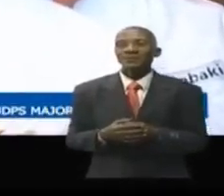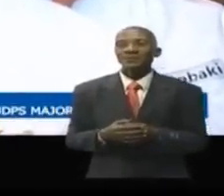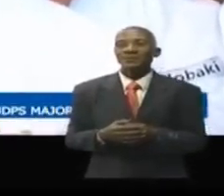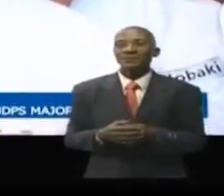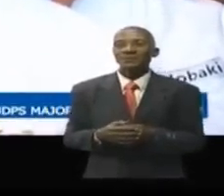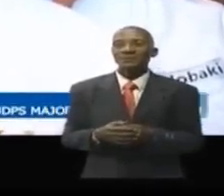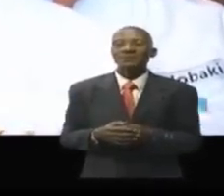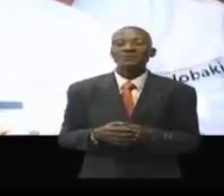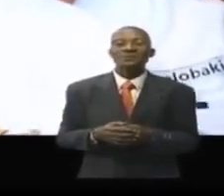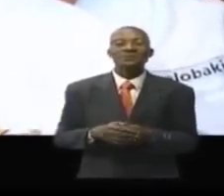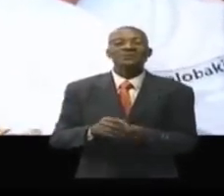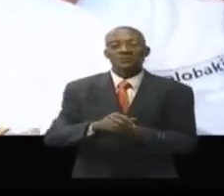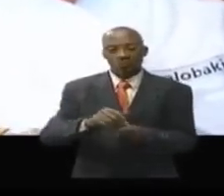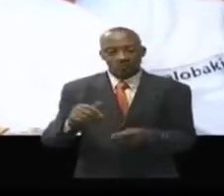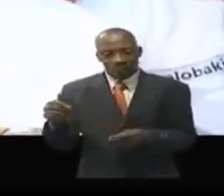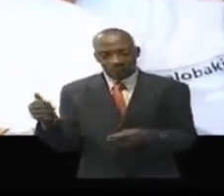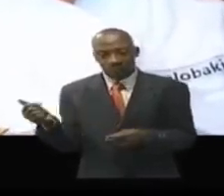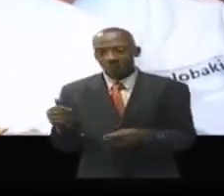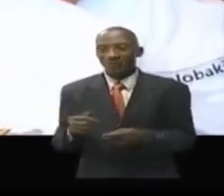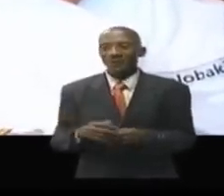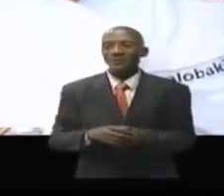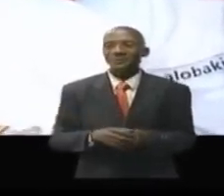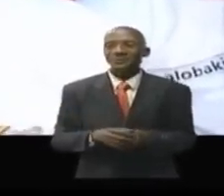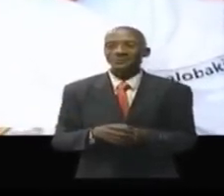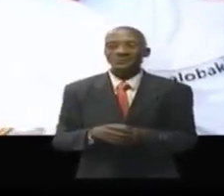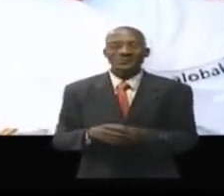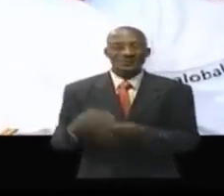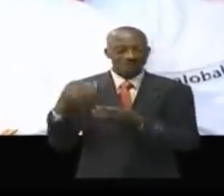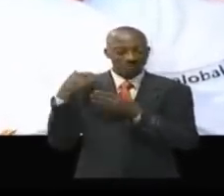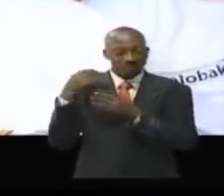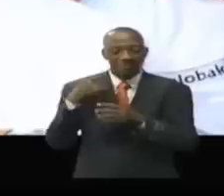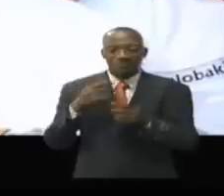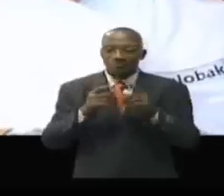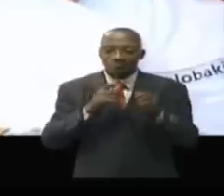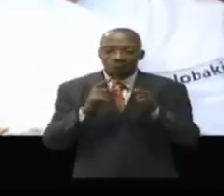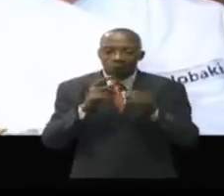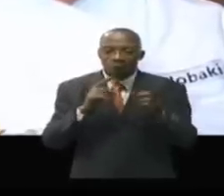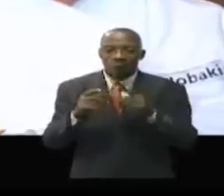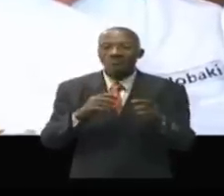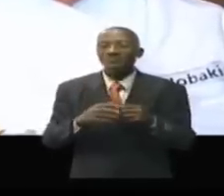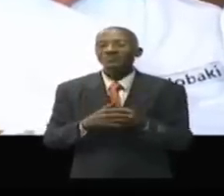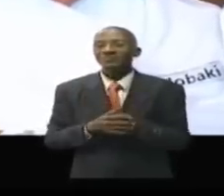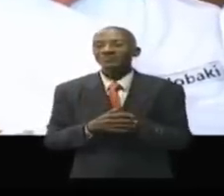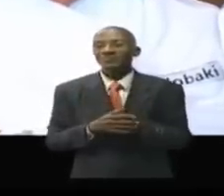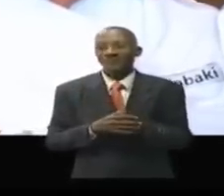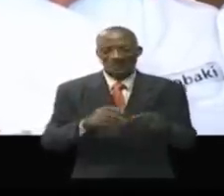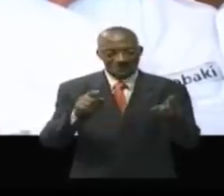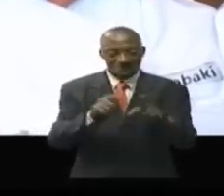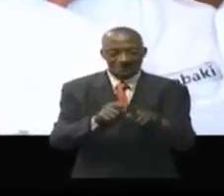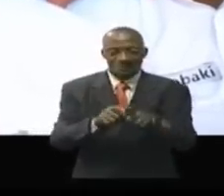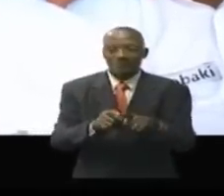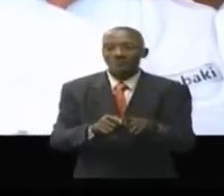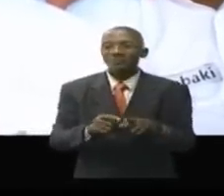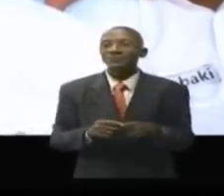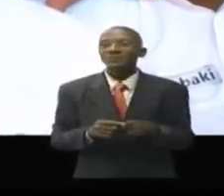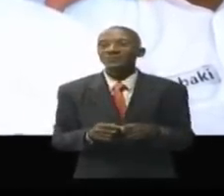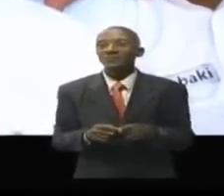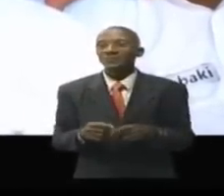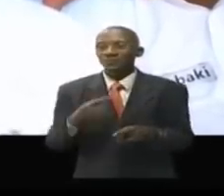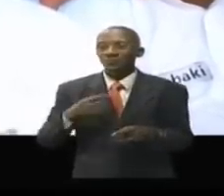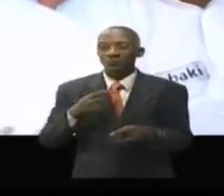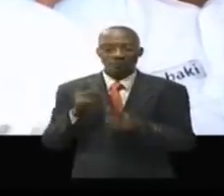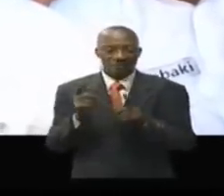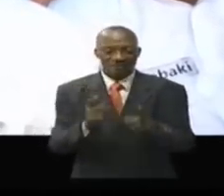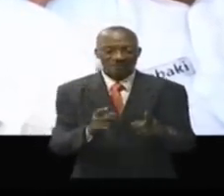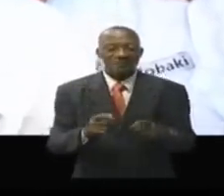est en train de faire dans ces deux provinces. Nous avons vu qu'il y a de routes qui sont construites, il y a des